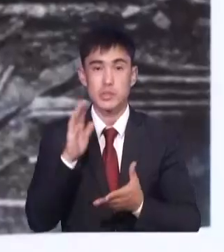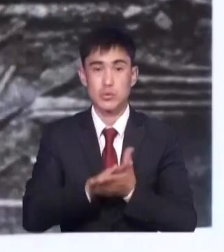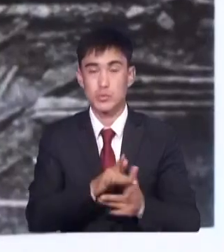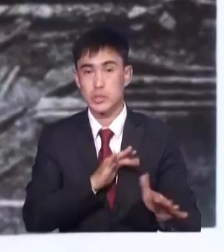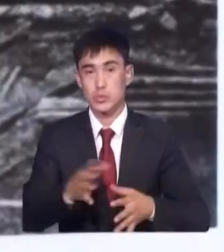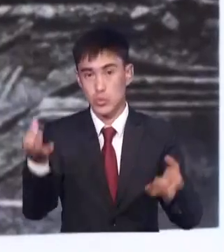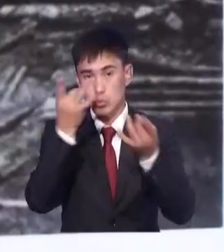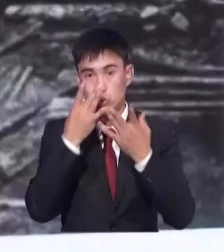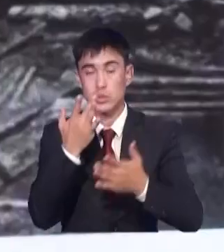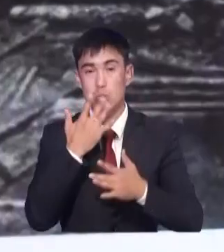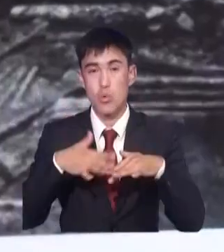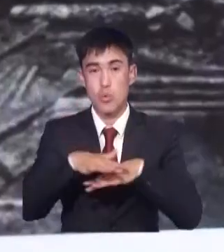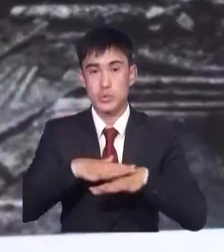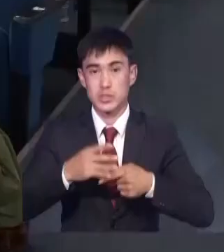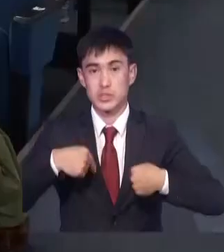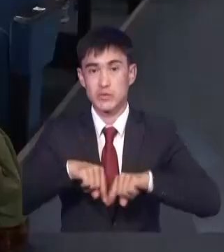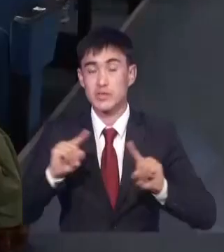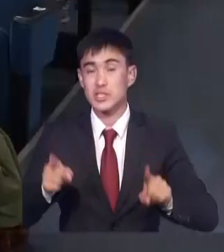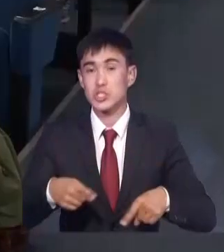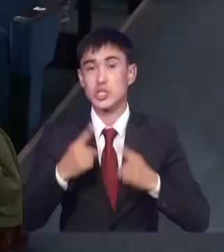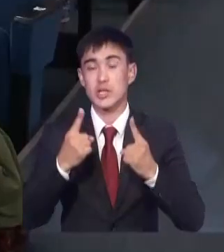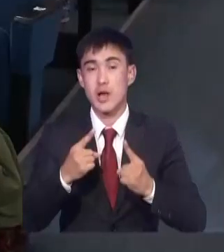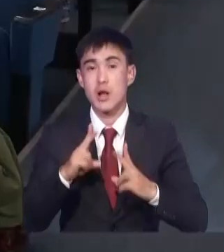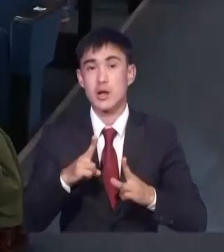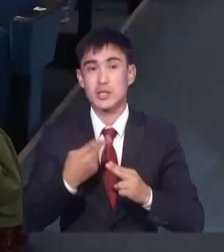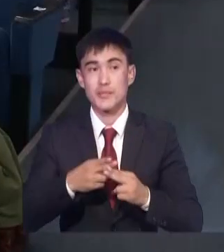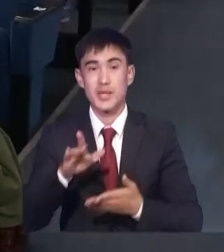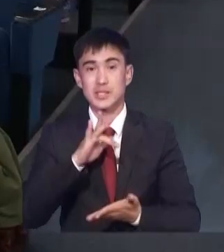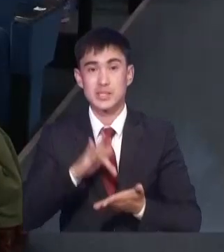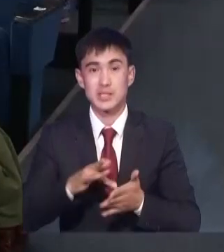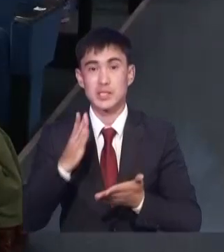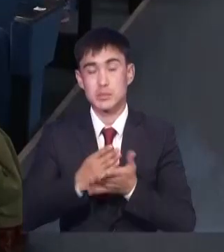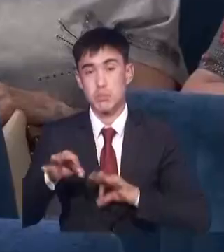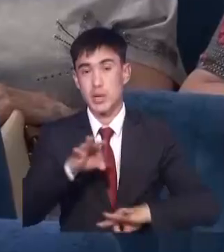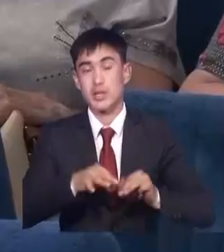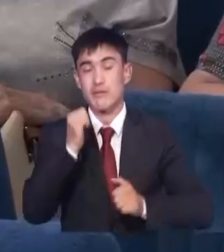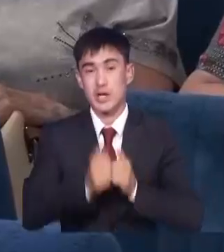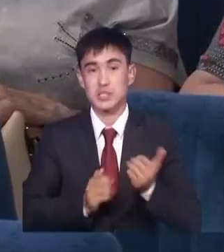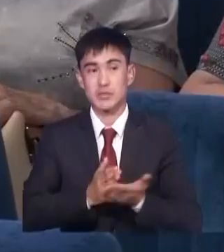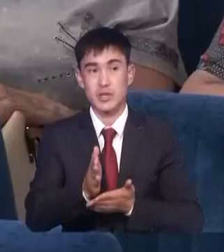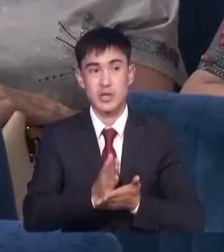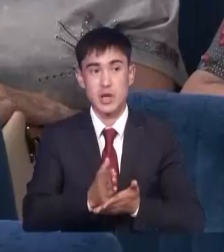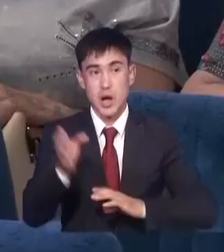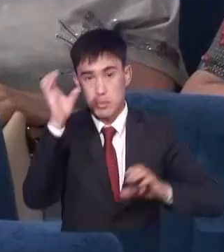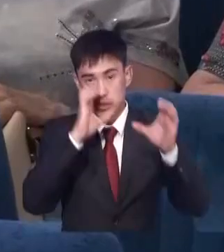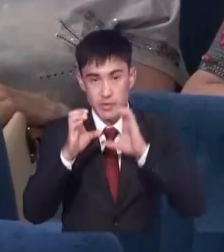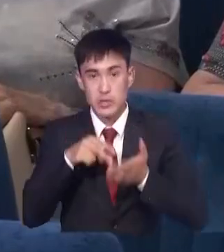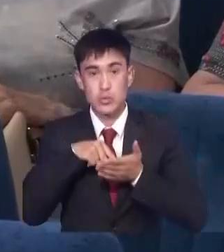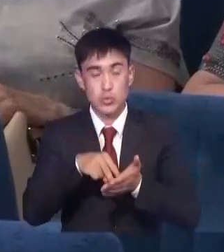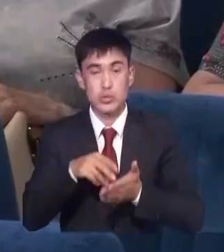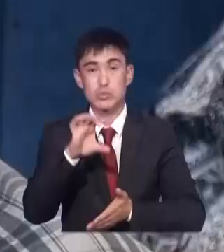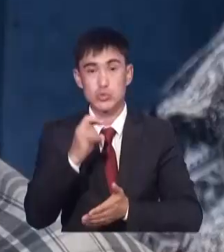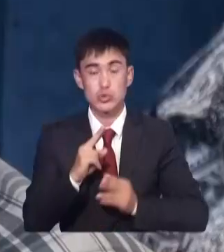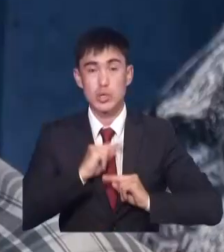деятельностью культурно-этнического общества «Возрождение». Как оказалось, ЭКЦ имеет проекты почти в каждой сфере, будь то образование, туризм,